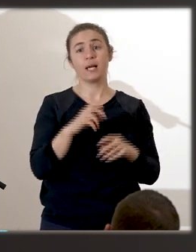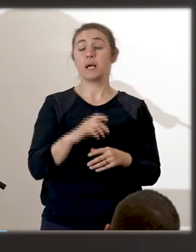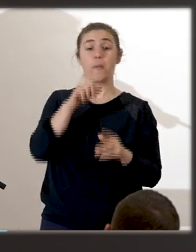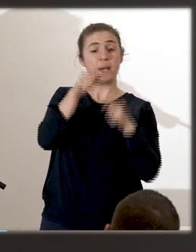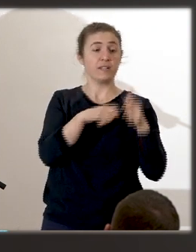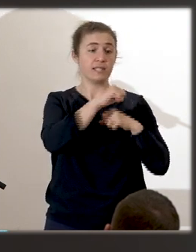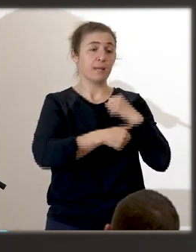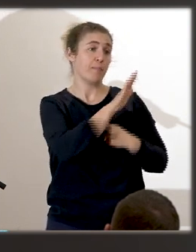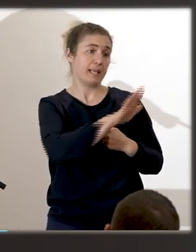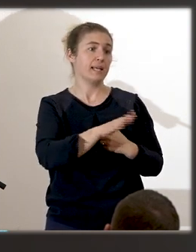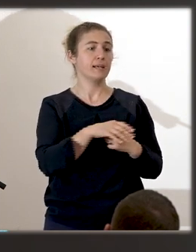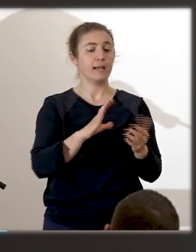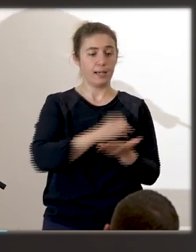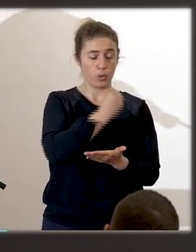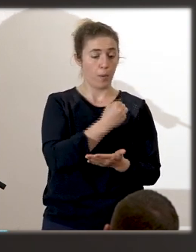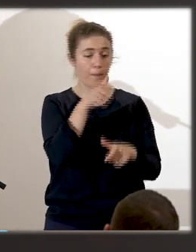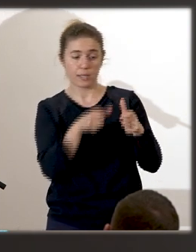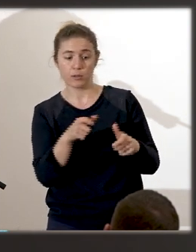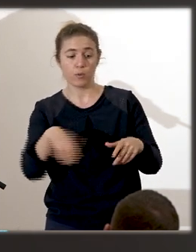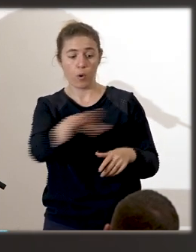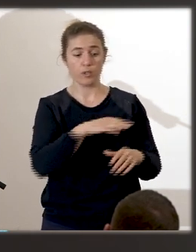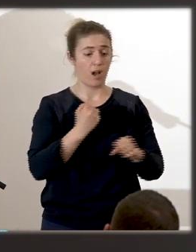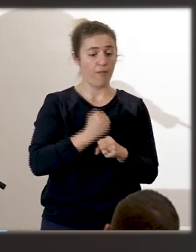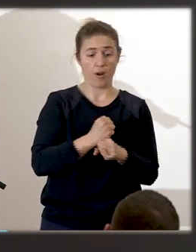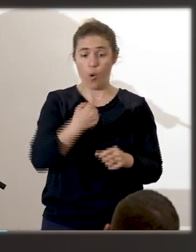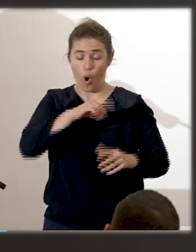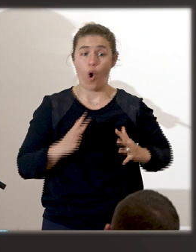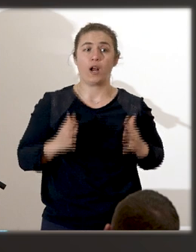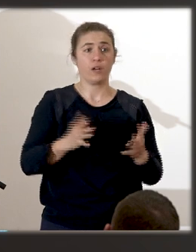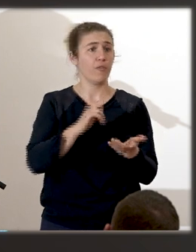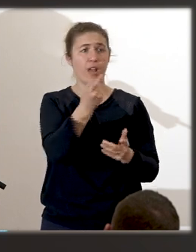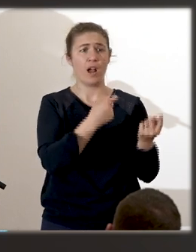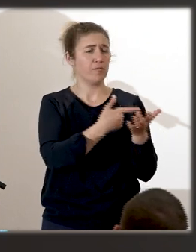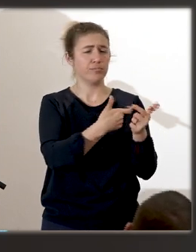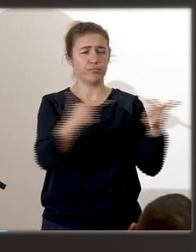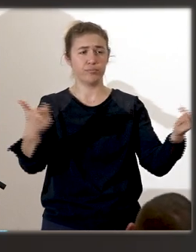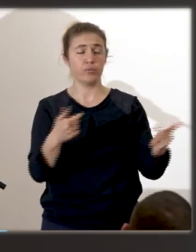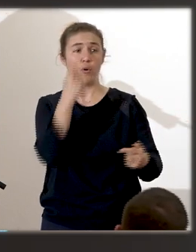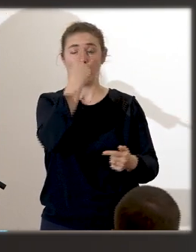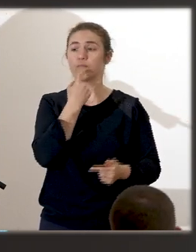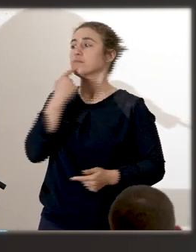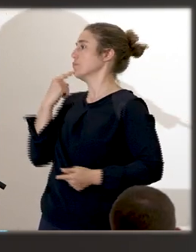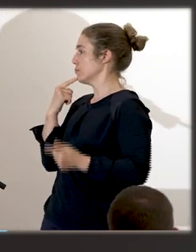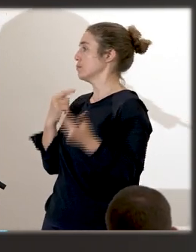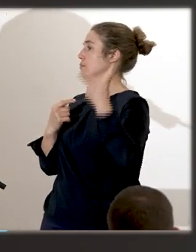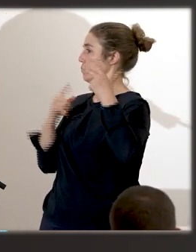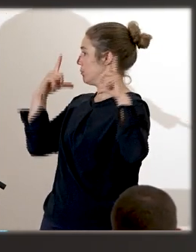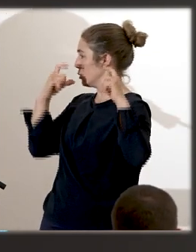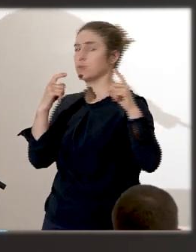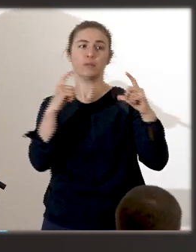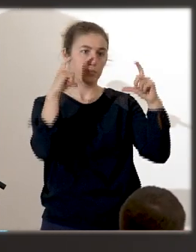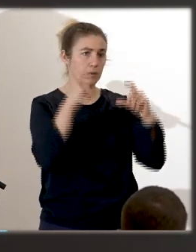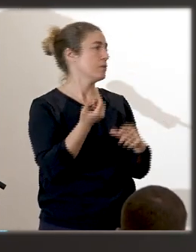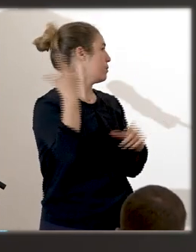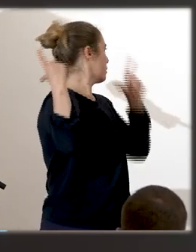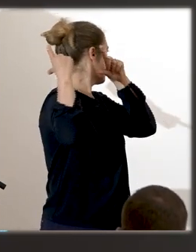et représentant des travailleurs engagés de toute origine, photographiés de profil, de face et de dos, et le